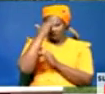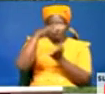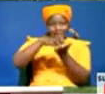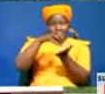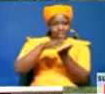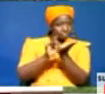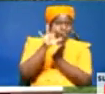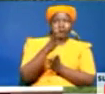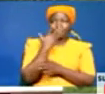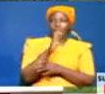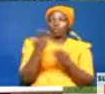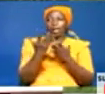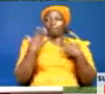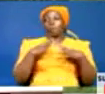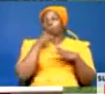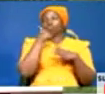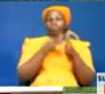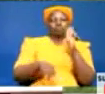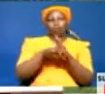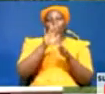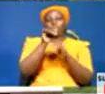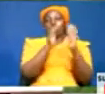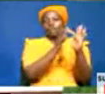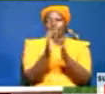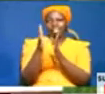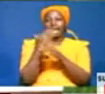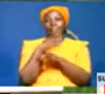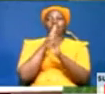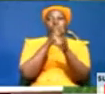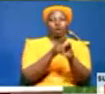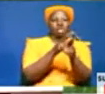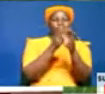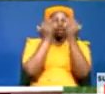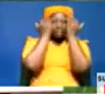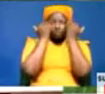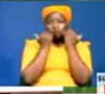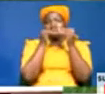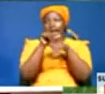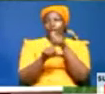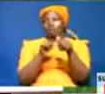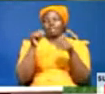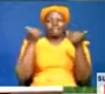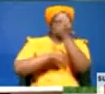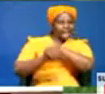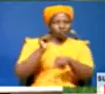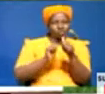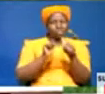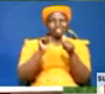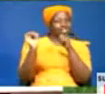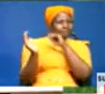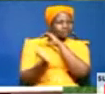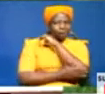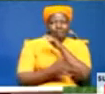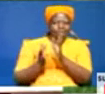watu waliofurushwa kutoka msitu wa Mau walikuwa wameshtaki serikali kuhusu zoezi haramu la kuwafurusha kwa nguvu kutoka